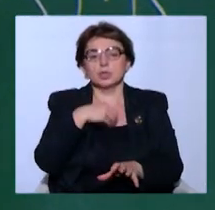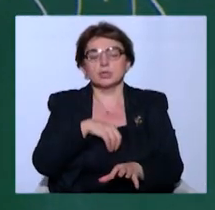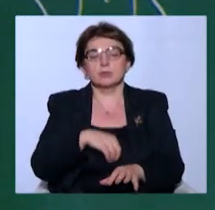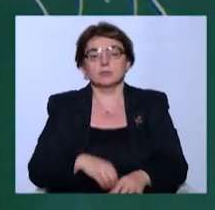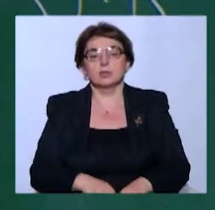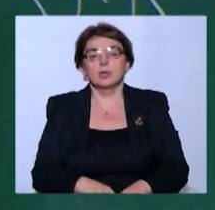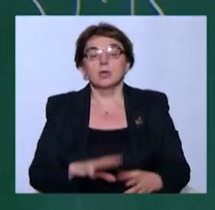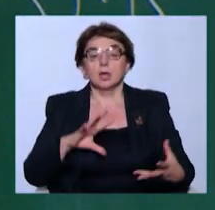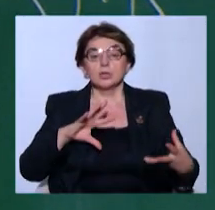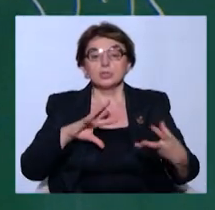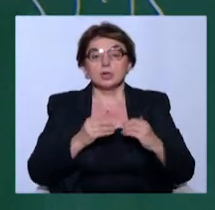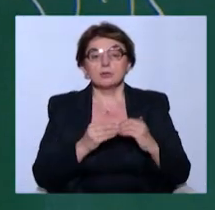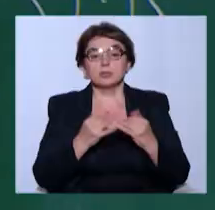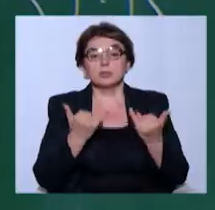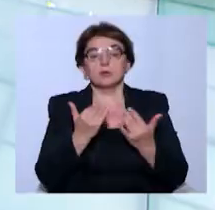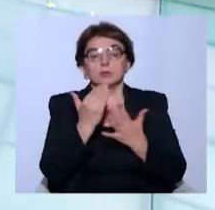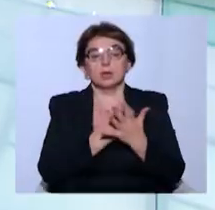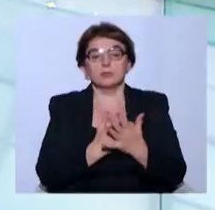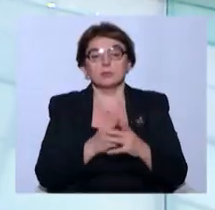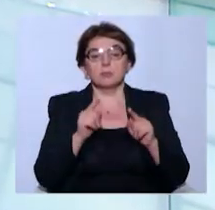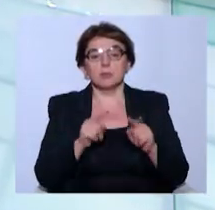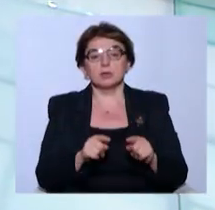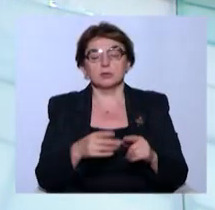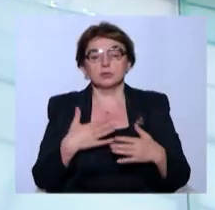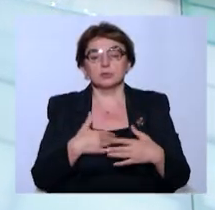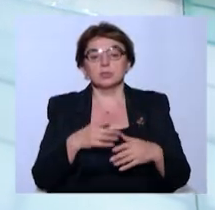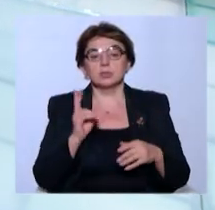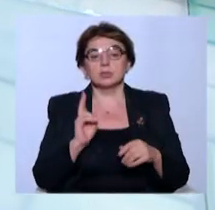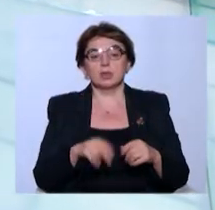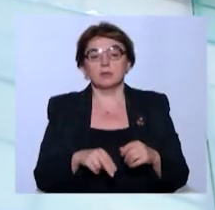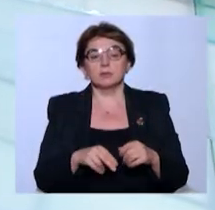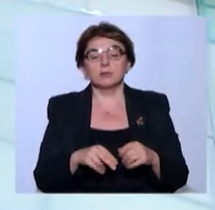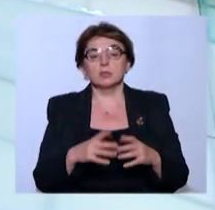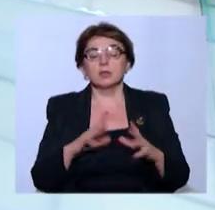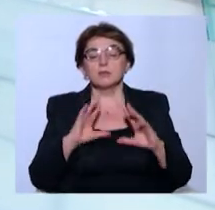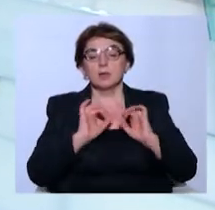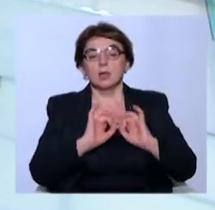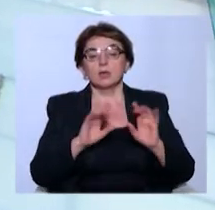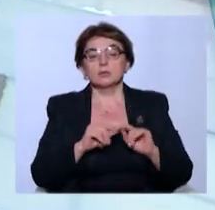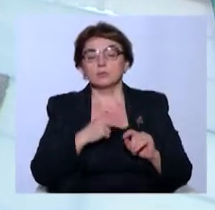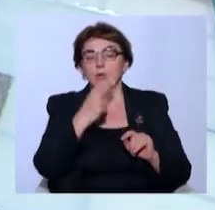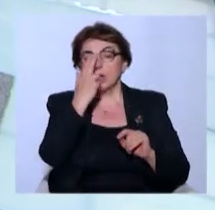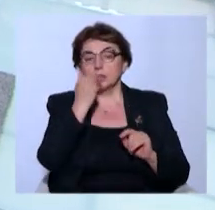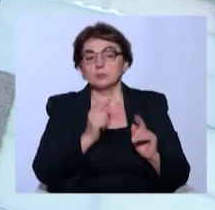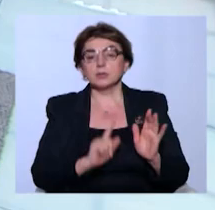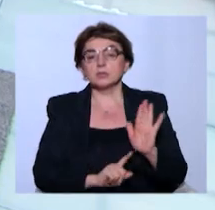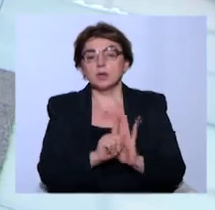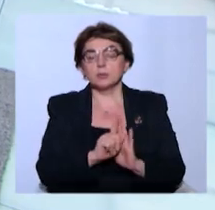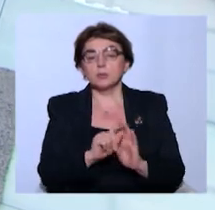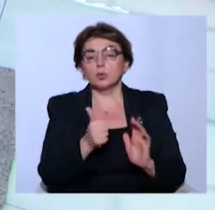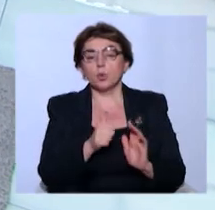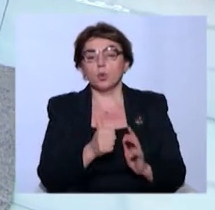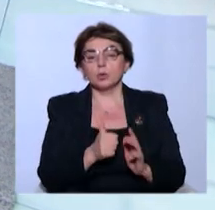ეხლა შევაჯამოთ დღევანდელი გაკვეთილი, მას ჩვენ დღეს განვიხილეთ ადაპტაციის წარმოშობის